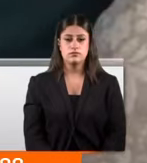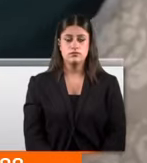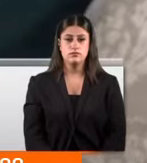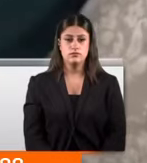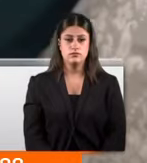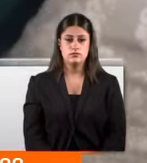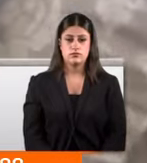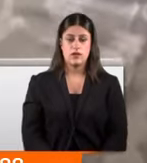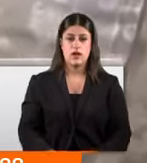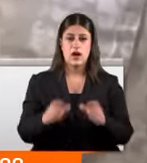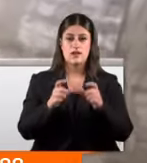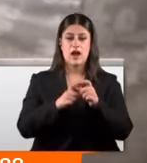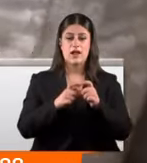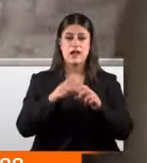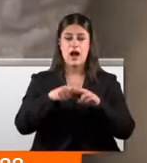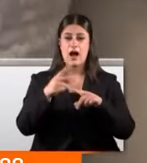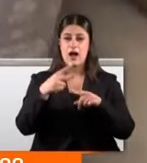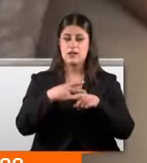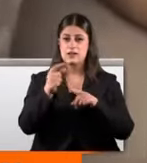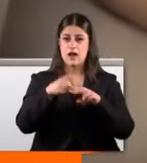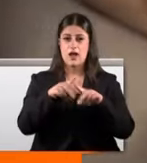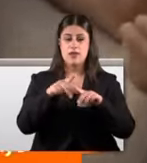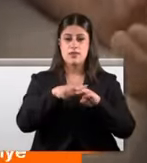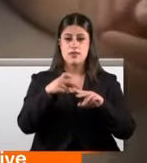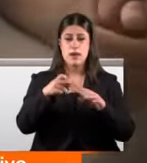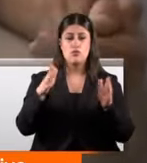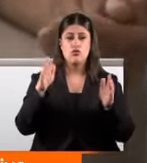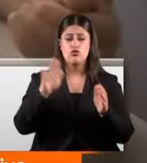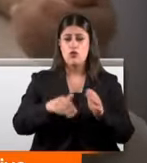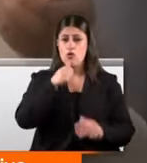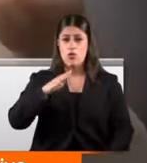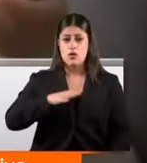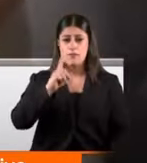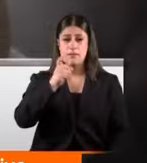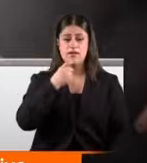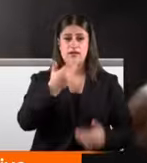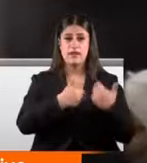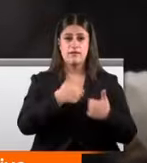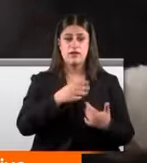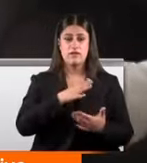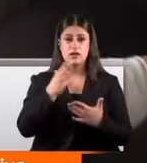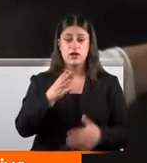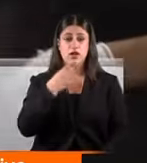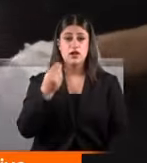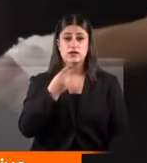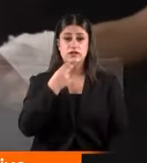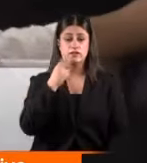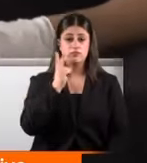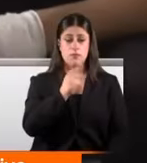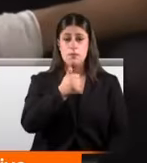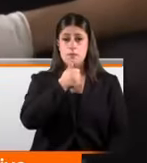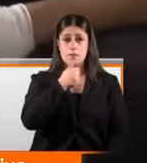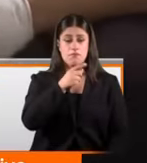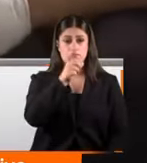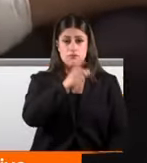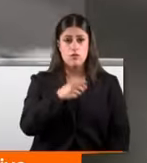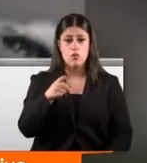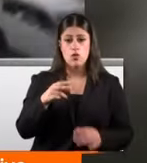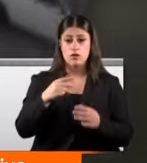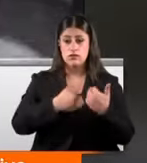kesinlikle. Gaziantep'li Hanzade ailesinin küçük oğulları Eren'in bir yıldır kız arkadaşı vardı. Genç kızın babası bu ilişkiyi